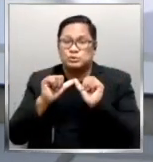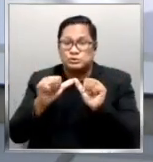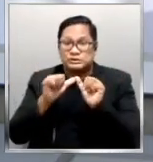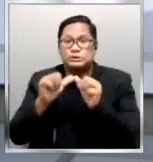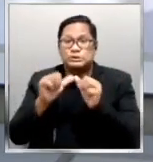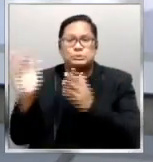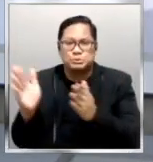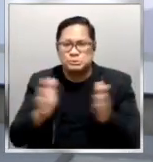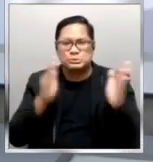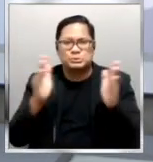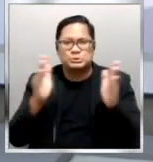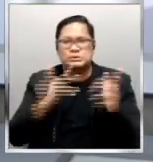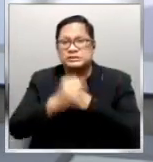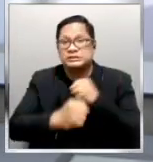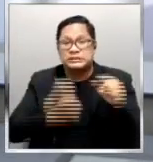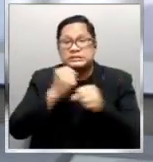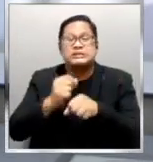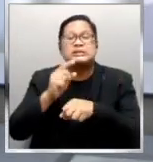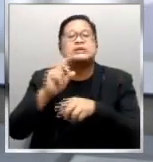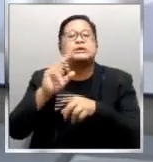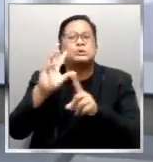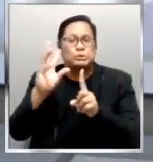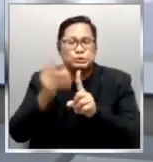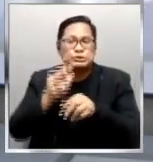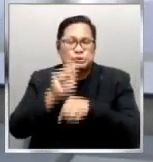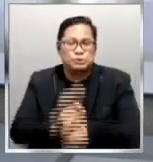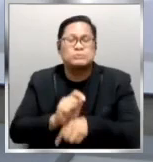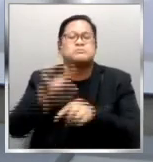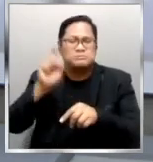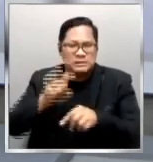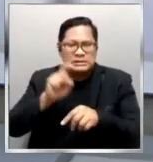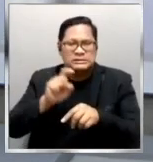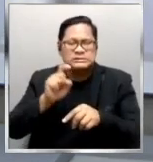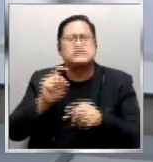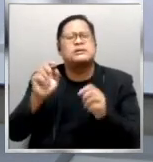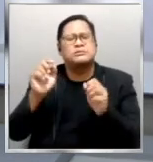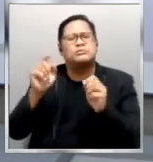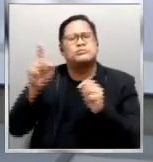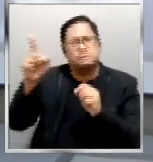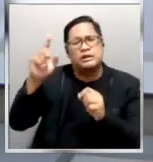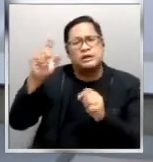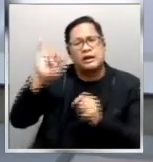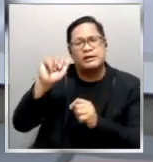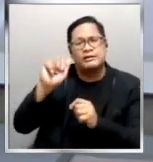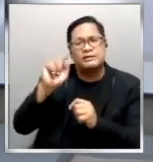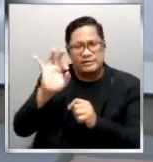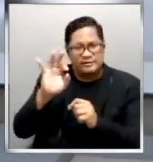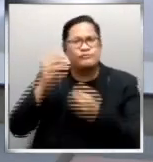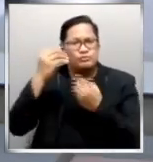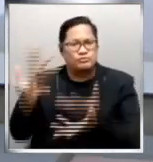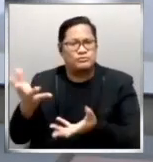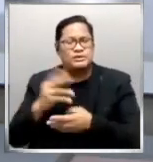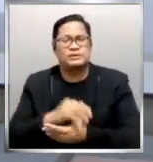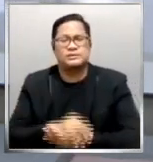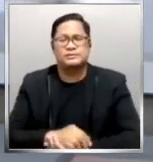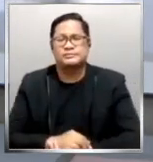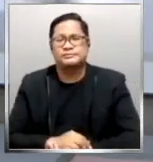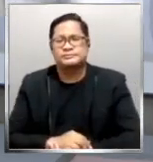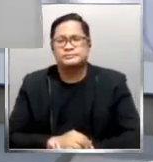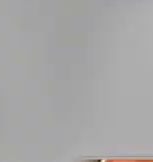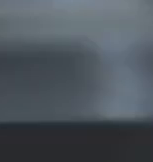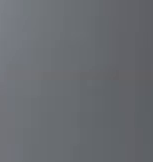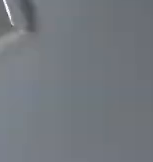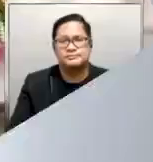tradisyon basta't alinsunod sa pasya ng IATF. Nakatutok si Luan Mayrondina ng GMA Regional TV Balitang